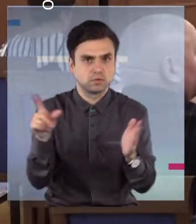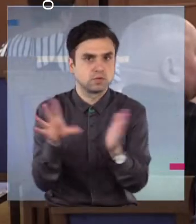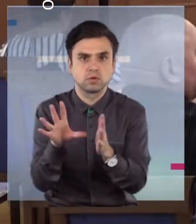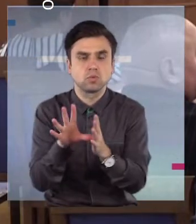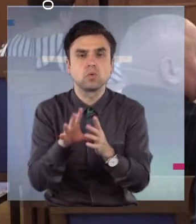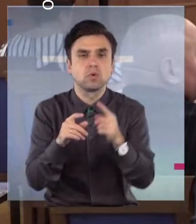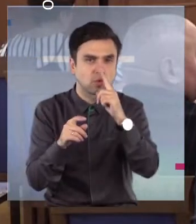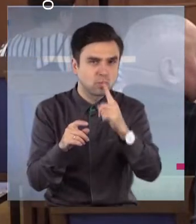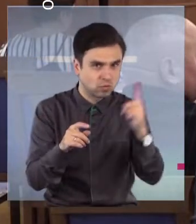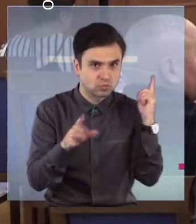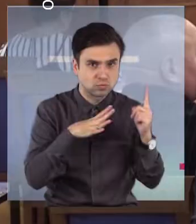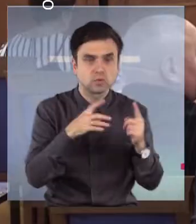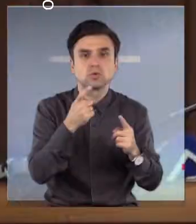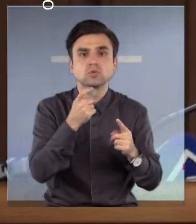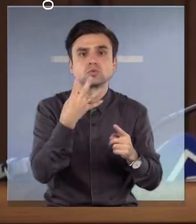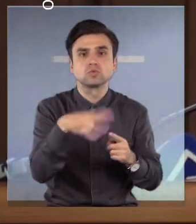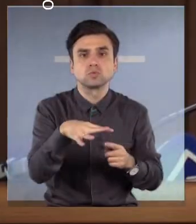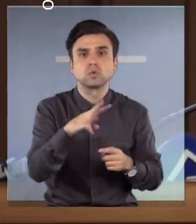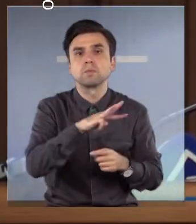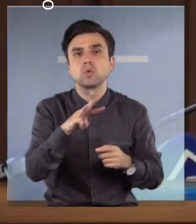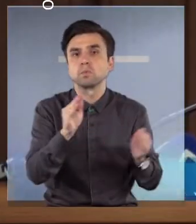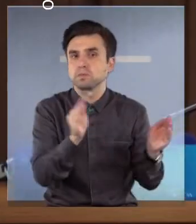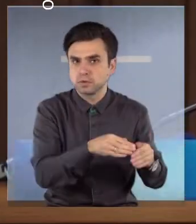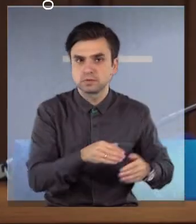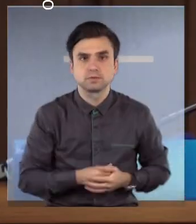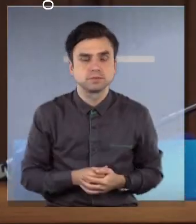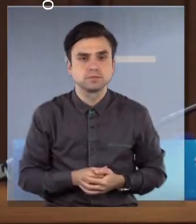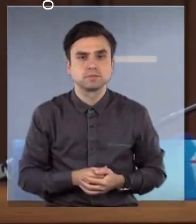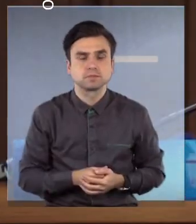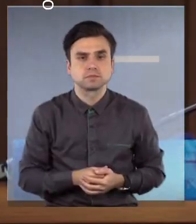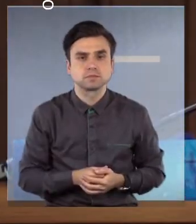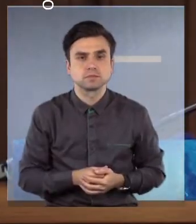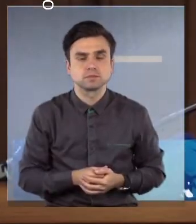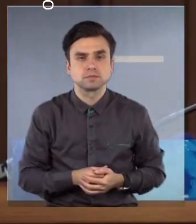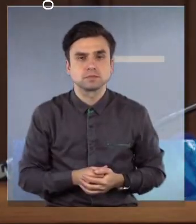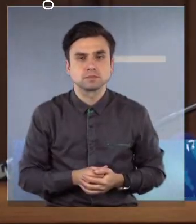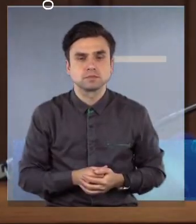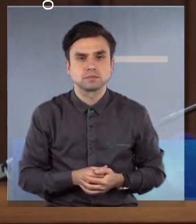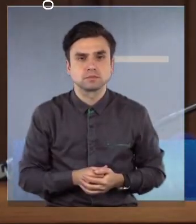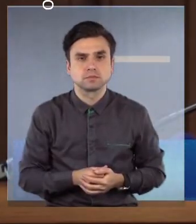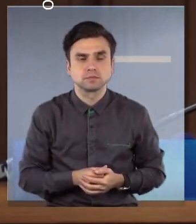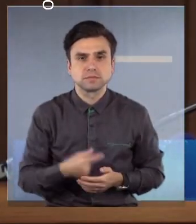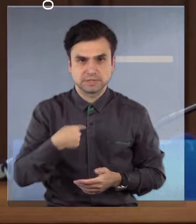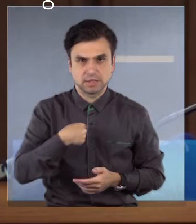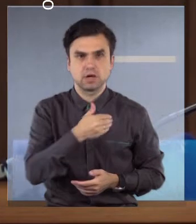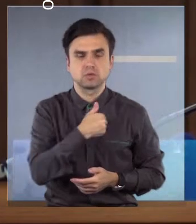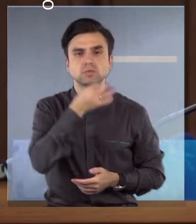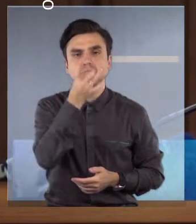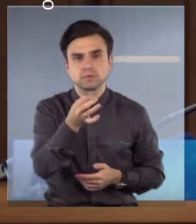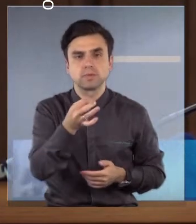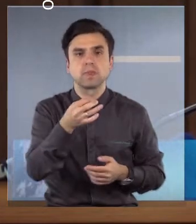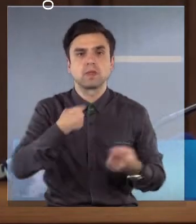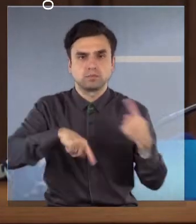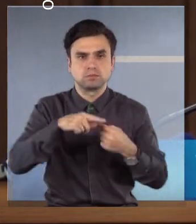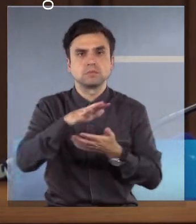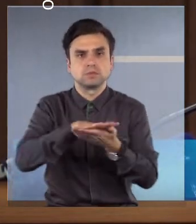у 2019-му. Я хотів би відмітити, що будуть продовжуватися і теплий